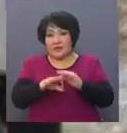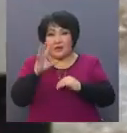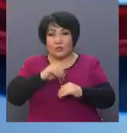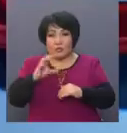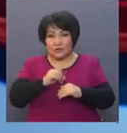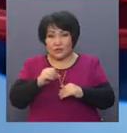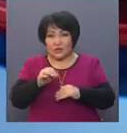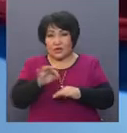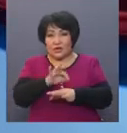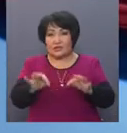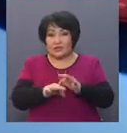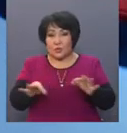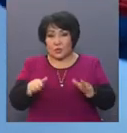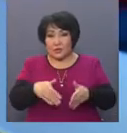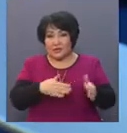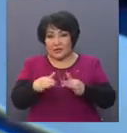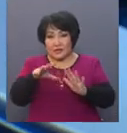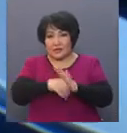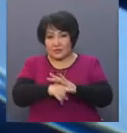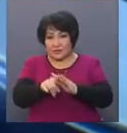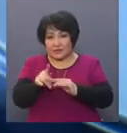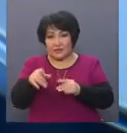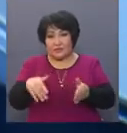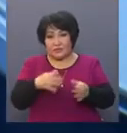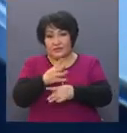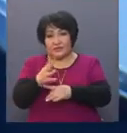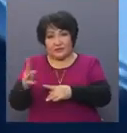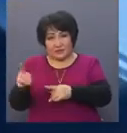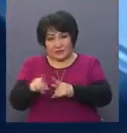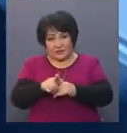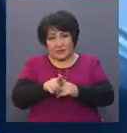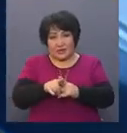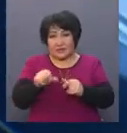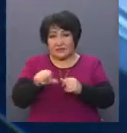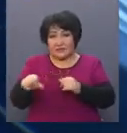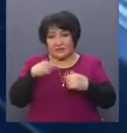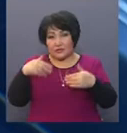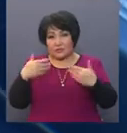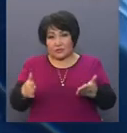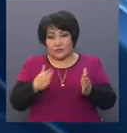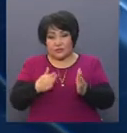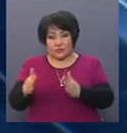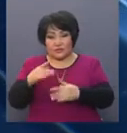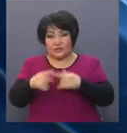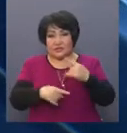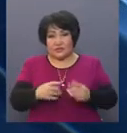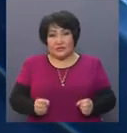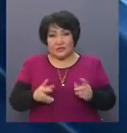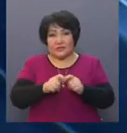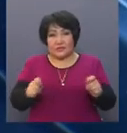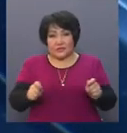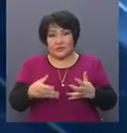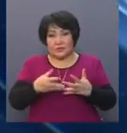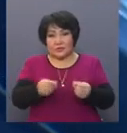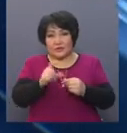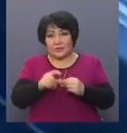әзірлепті. Жоба аясында бейне бақылау камераларына жіті көңіл бөлінбек. Яғни осы жүйе арқылы қылмысты ашуға сеп болған азаматтарға